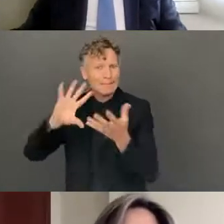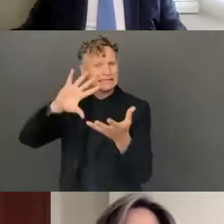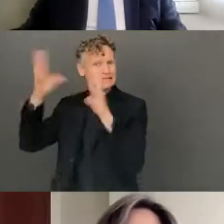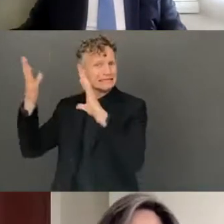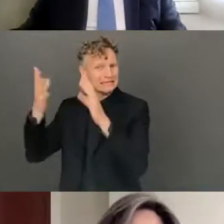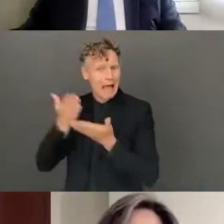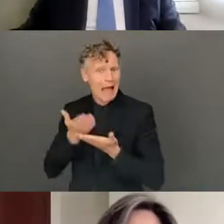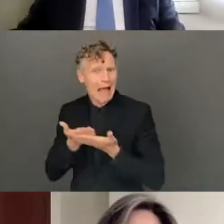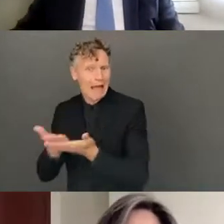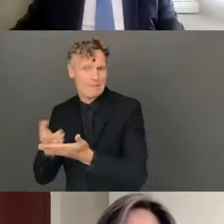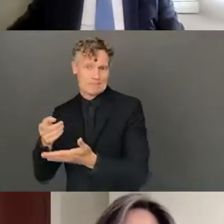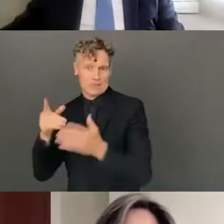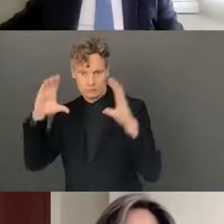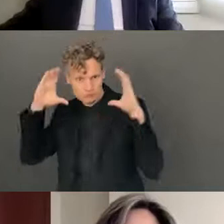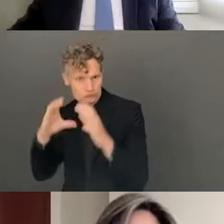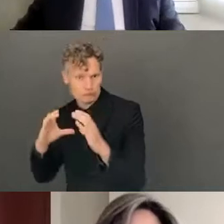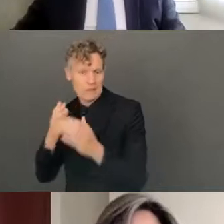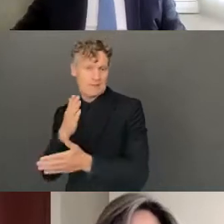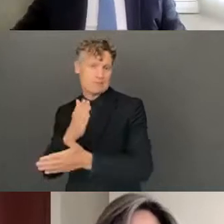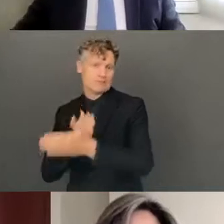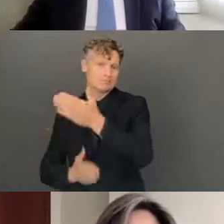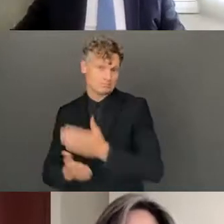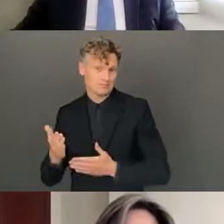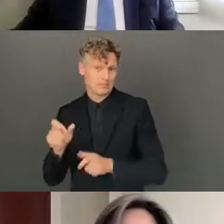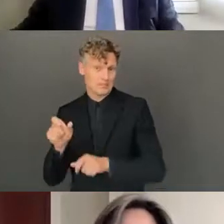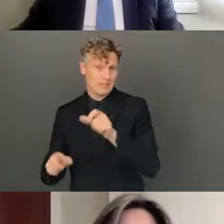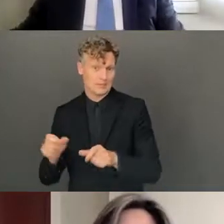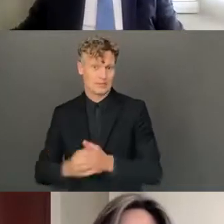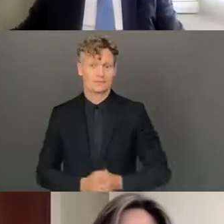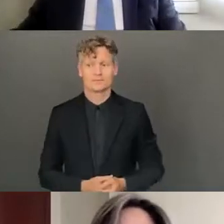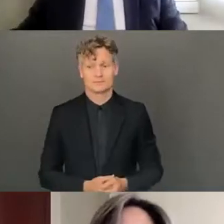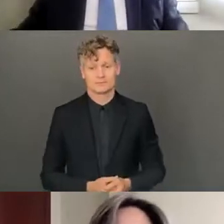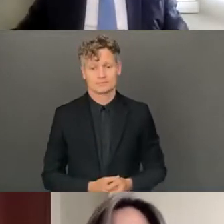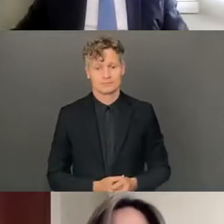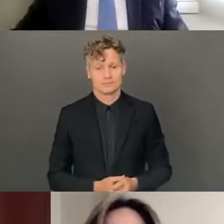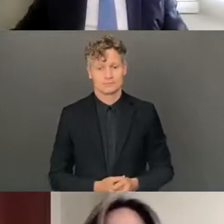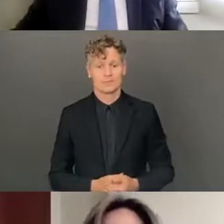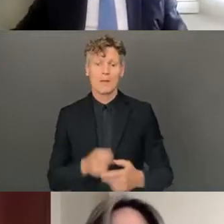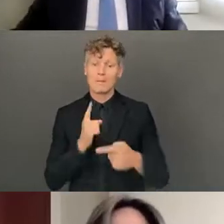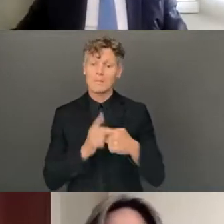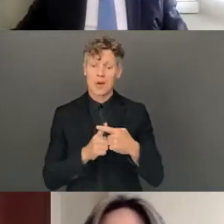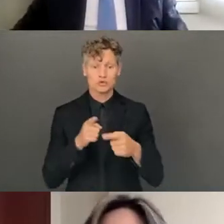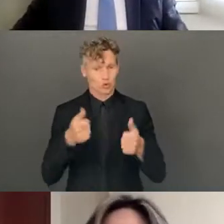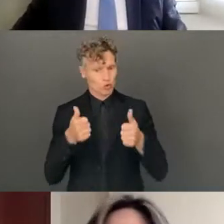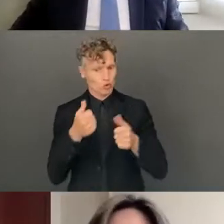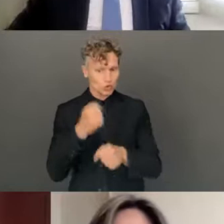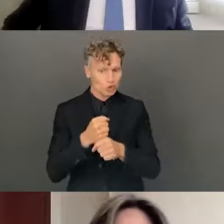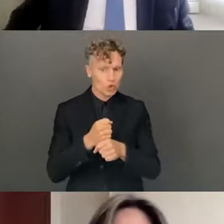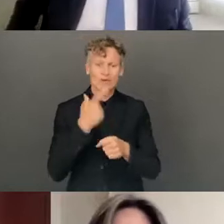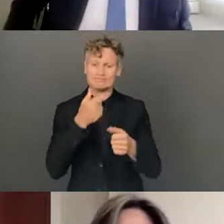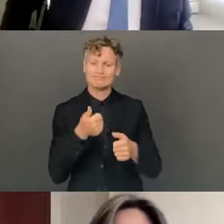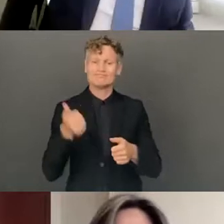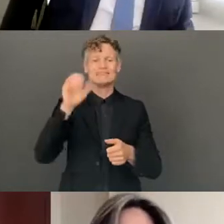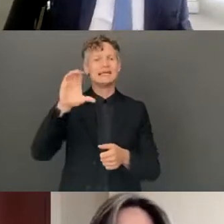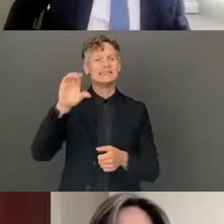par la conférence des partis d'État pour protéger notre espace au niveau du conférence. Mais notre travail n'est pas